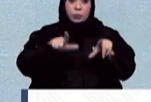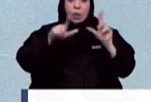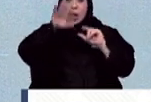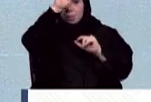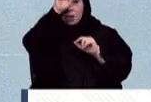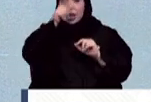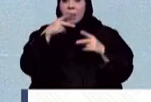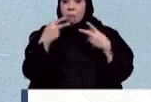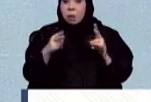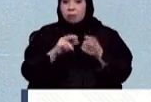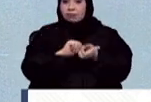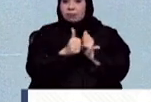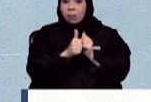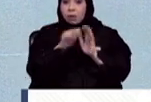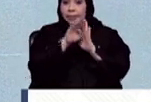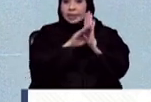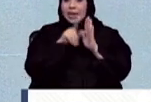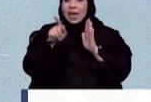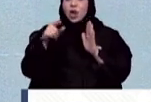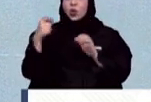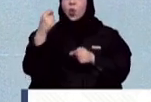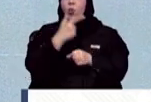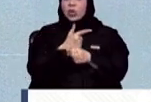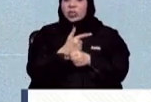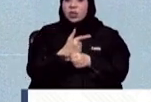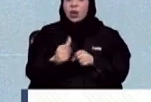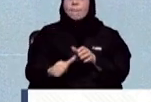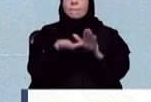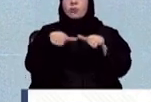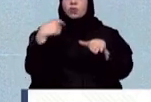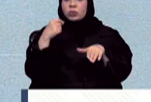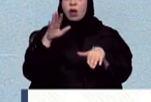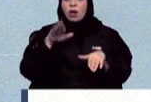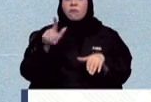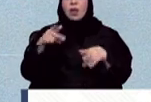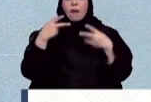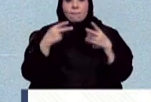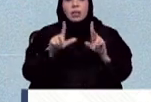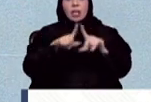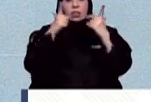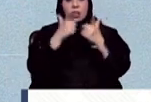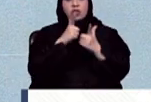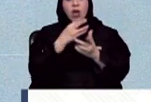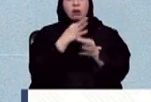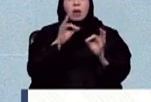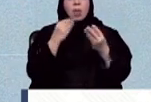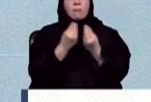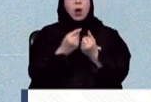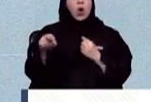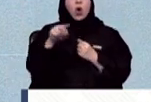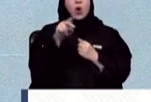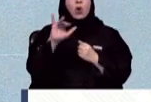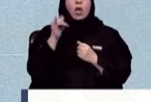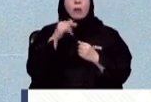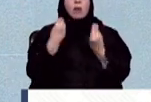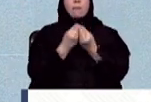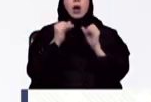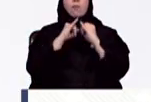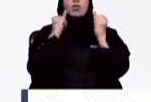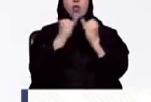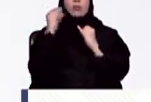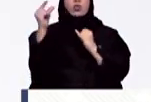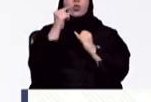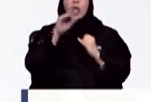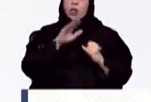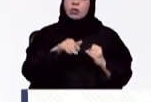مبادرات مملكة البحرين موضع التنفيذ, إذا كان لديك أي معلومات عن الدور الذي ممكن أن تقوم به المملكة مع الأشقاء العرب وأيضا مع المنظمات الدولية.